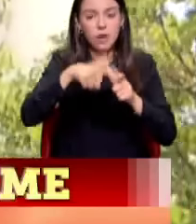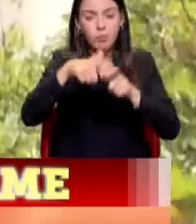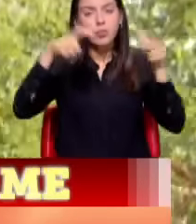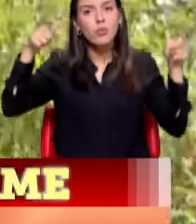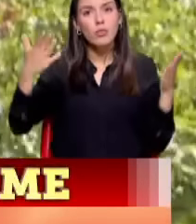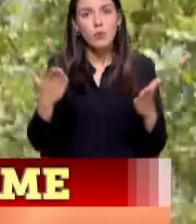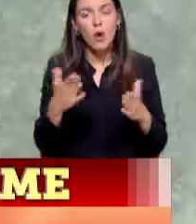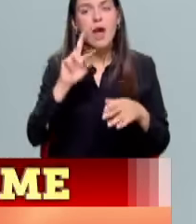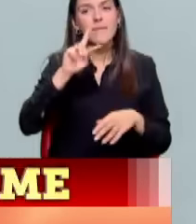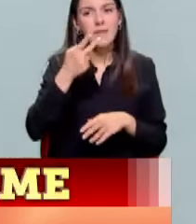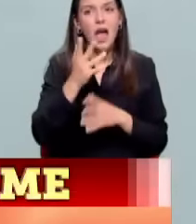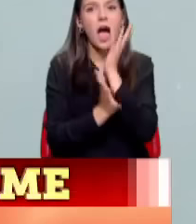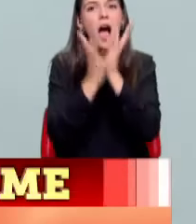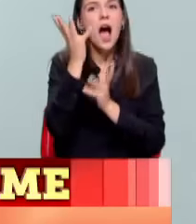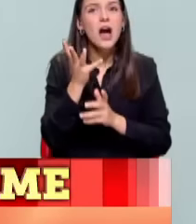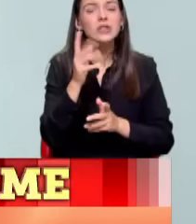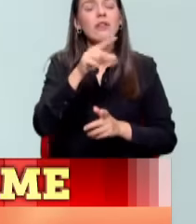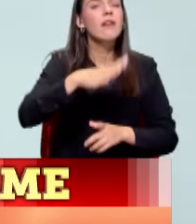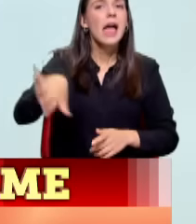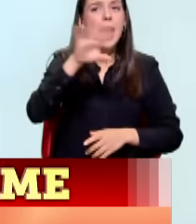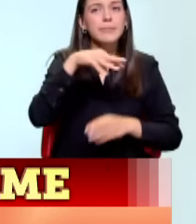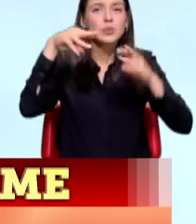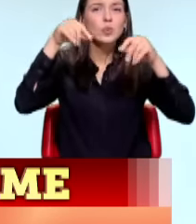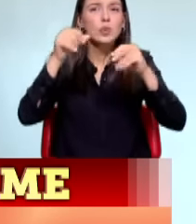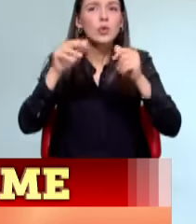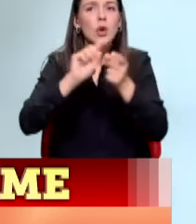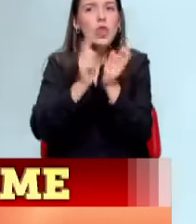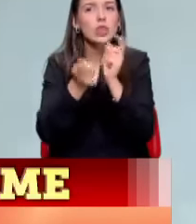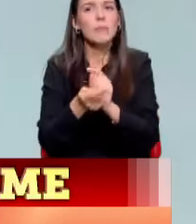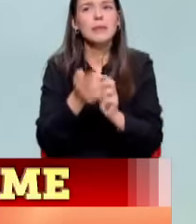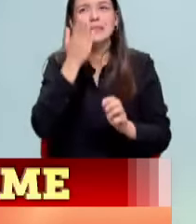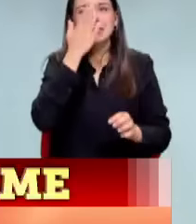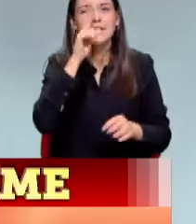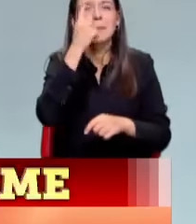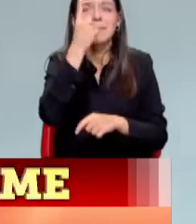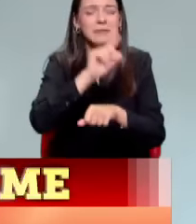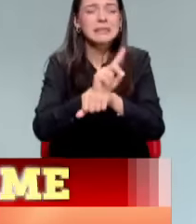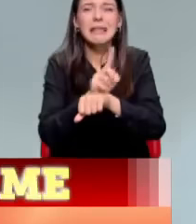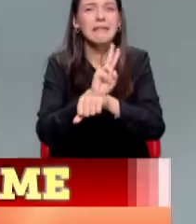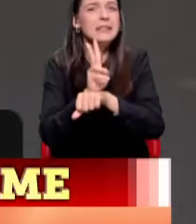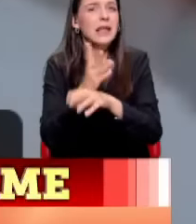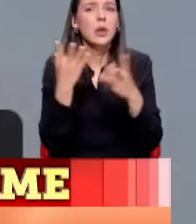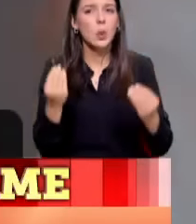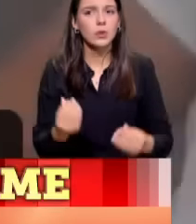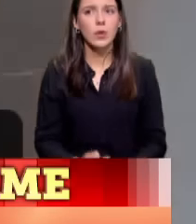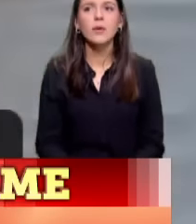ulaşıyor ve ağaçların küle dönmesi sadece birkaç saniye oluyor.